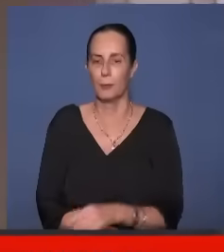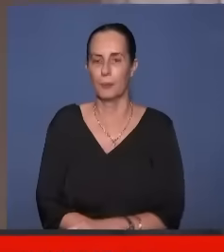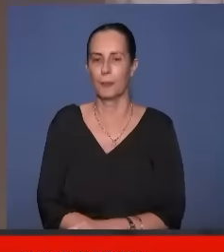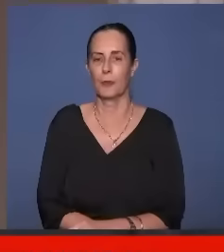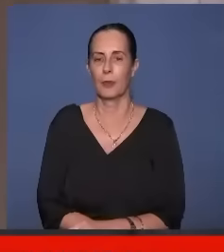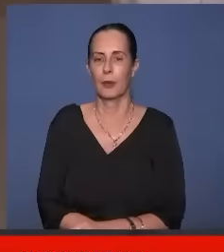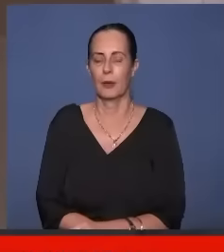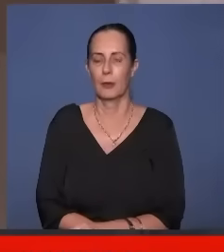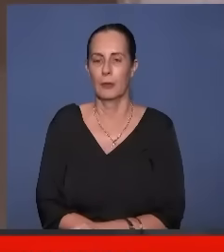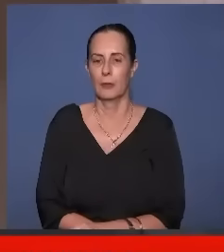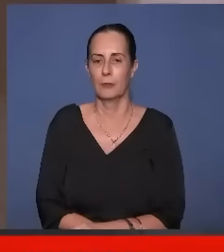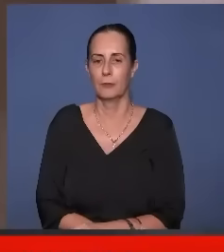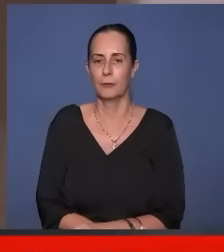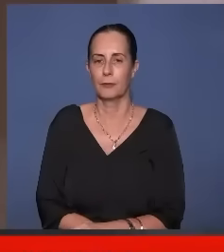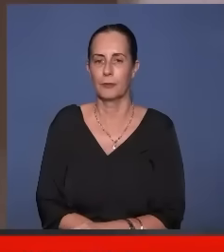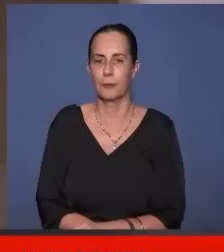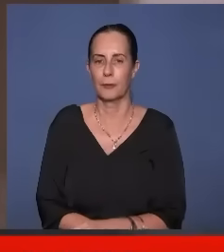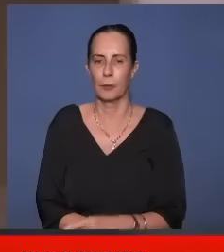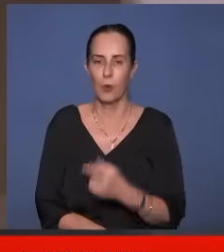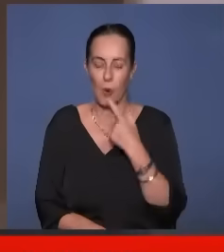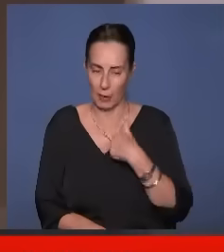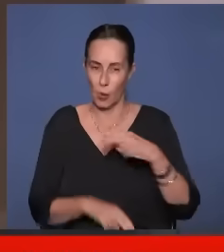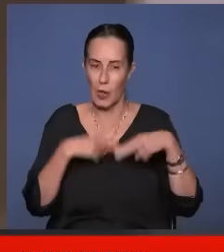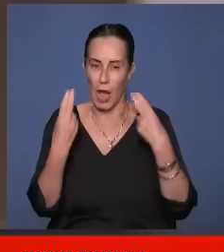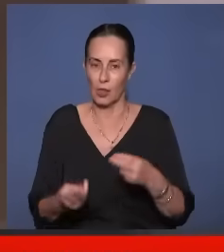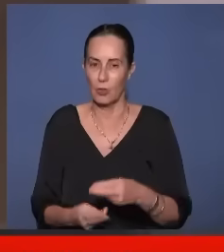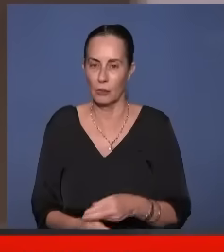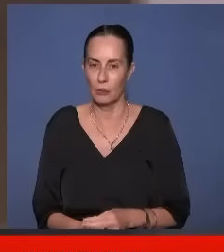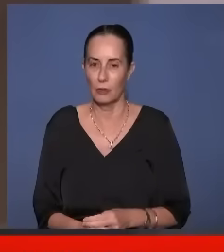אני אומר, בלב שלי אני מרגיש שאנחנו עוד נחזור לשם. אבא, אתה יודע, עוד נחזור לניסנית. הוא